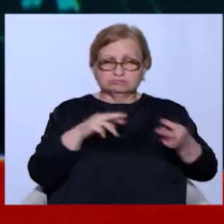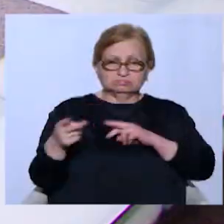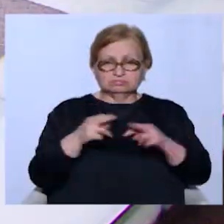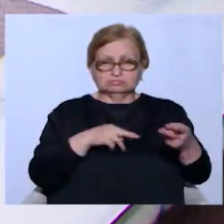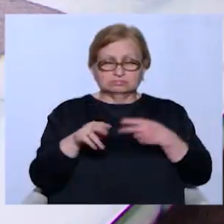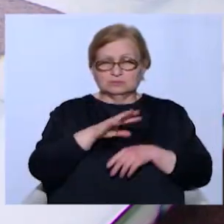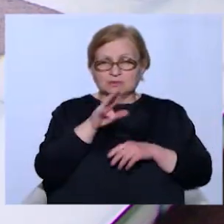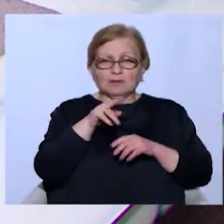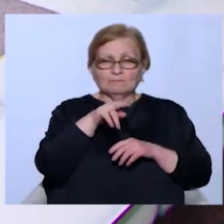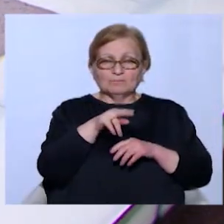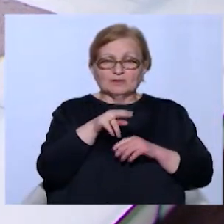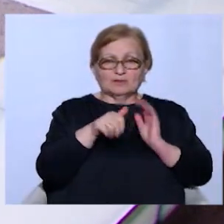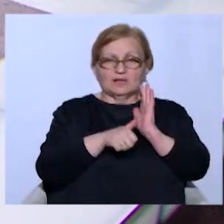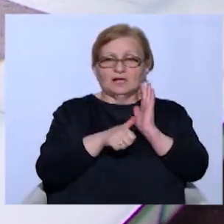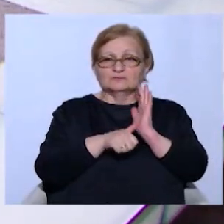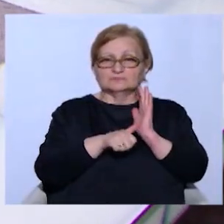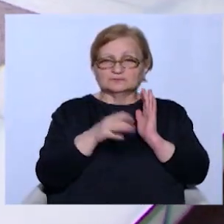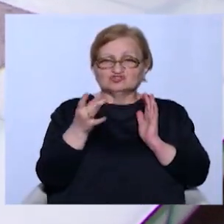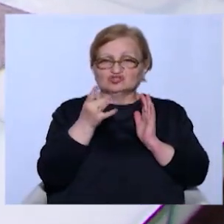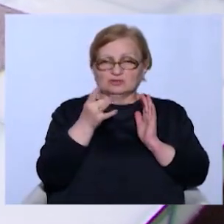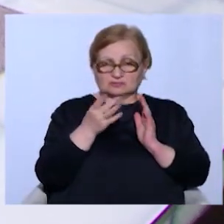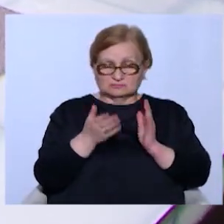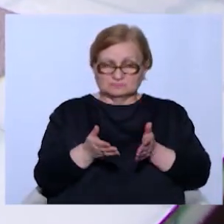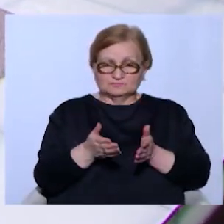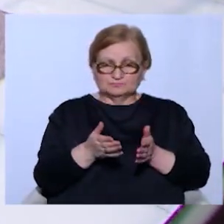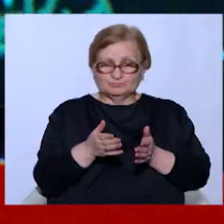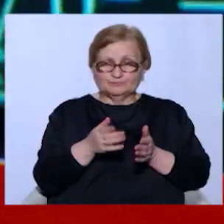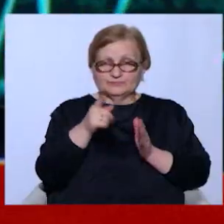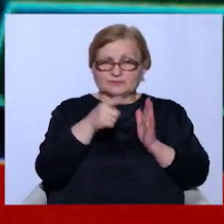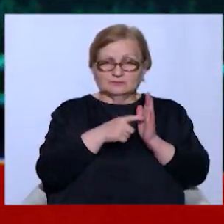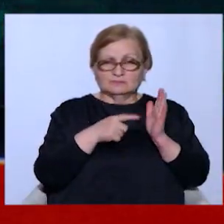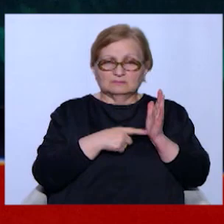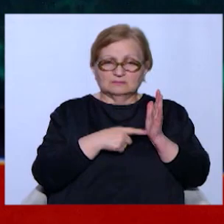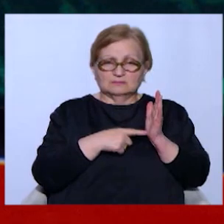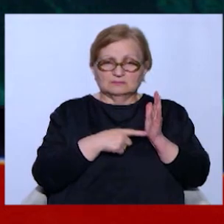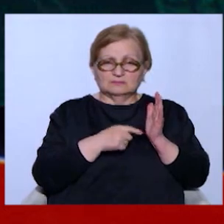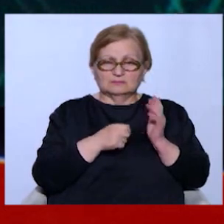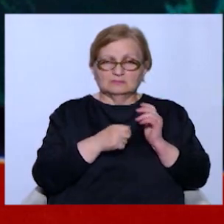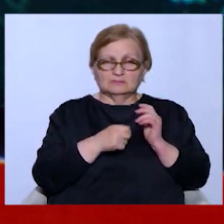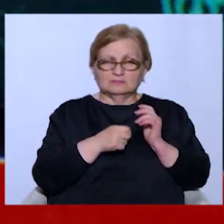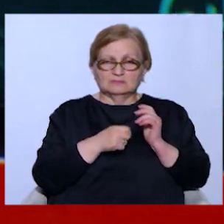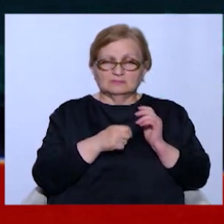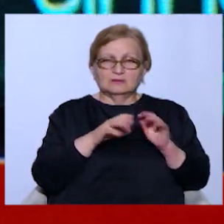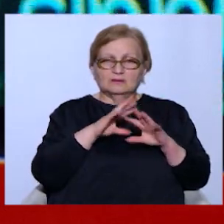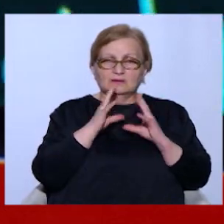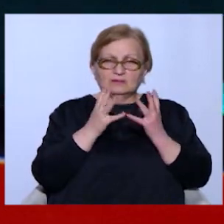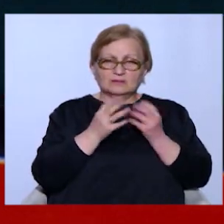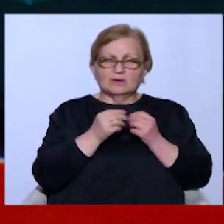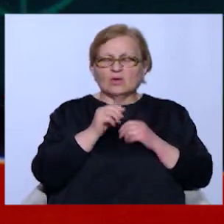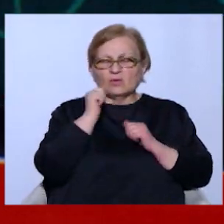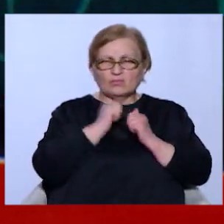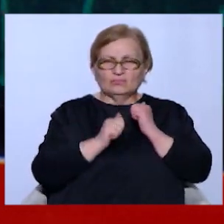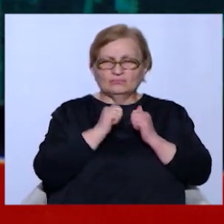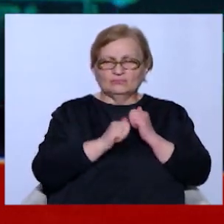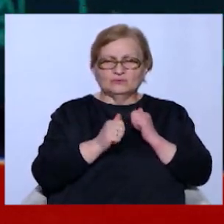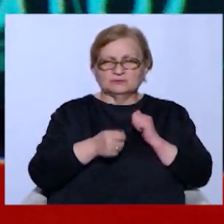რაოდენობა არის P6, ანუ იგივე 6 ფაქტორიალი, გაყოფილი ხდომილობათა სრულ რაოდენობაზე. ყოველ,